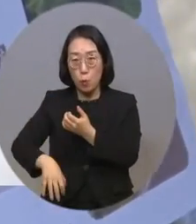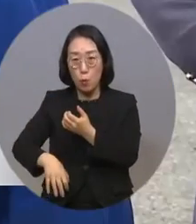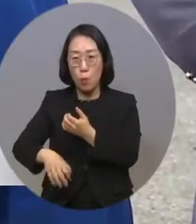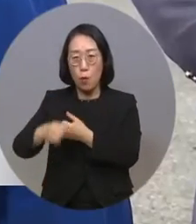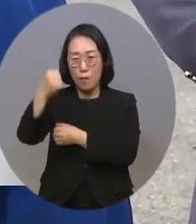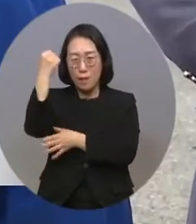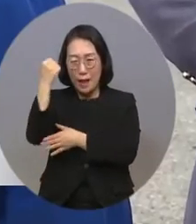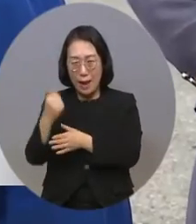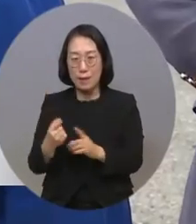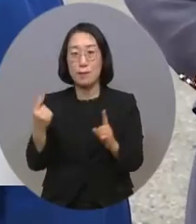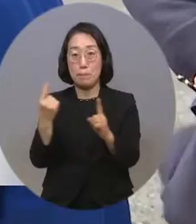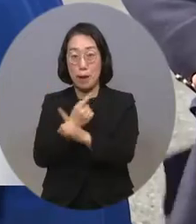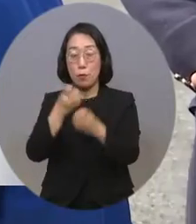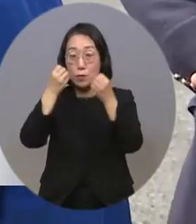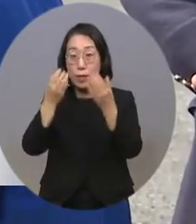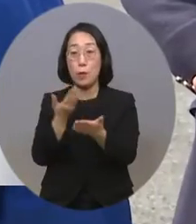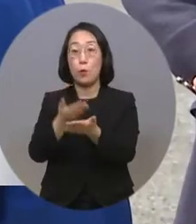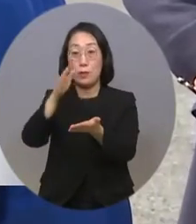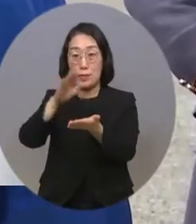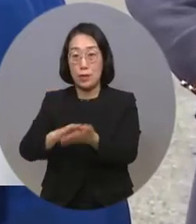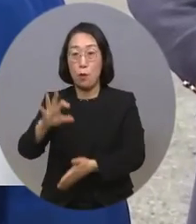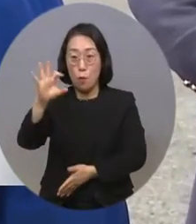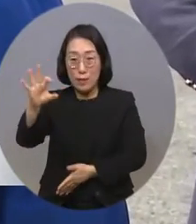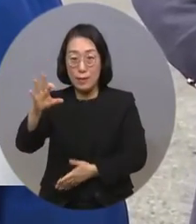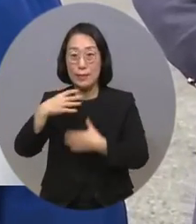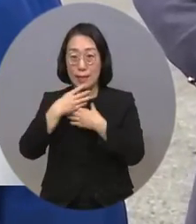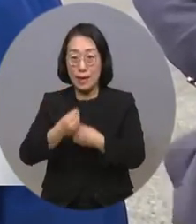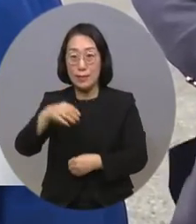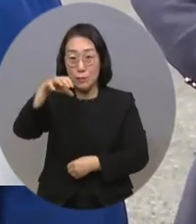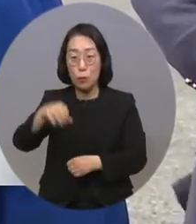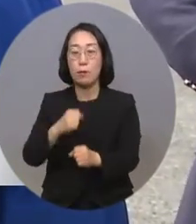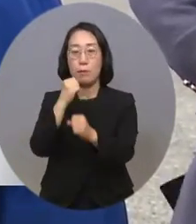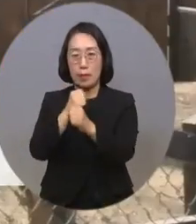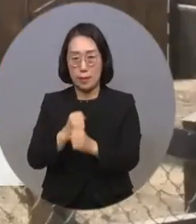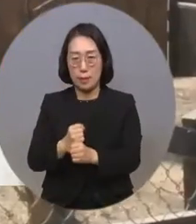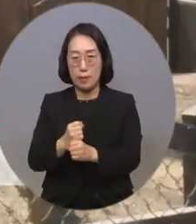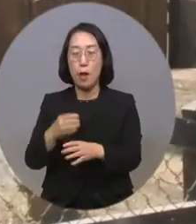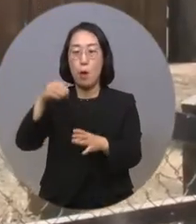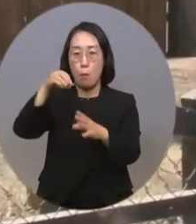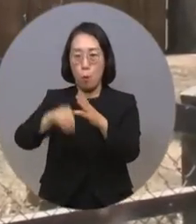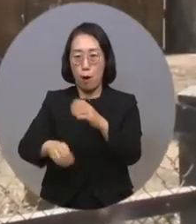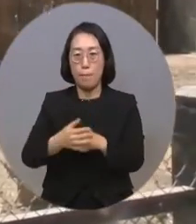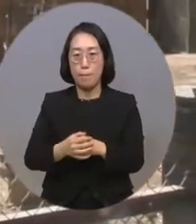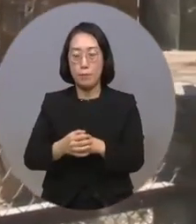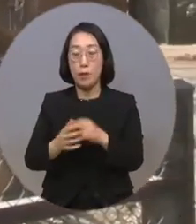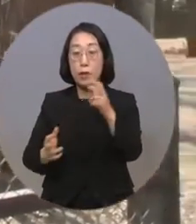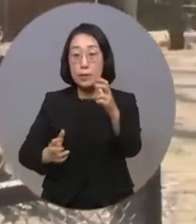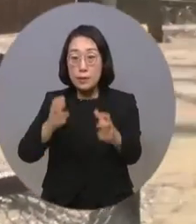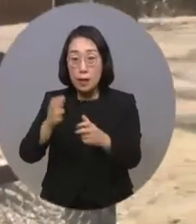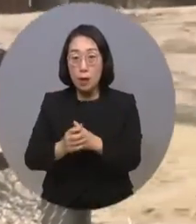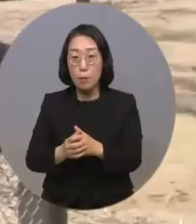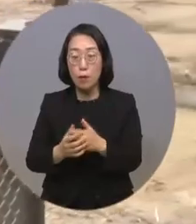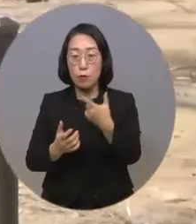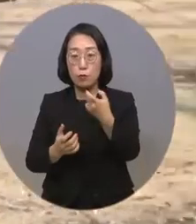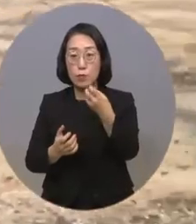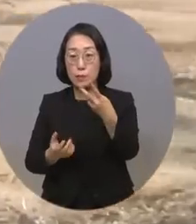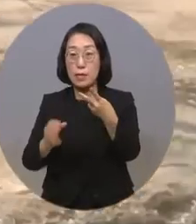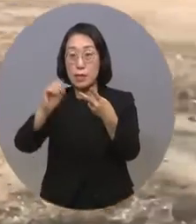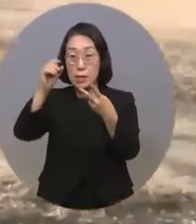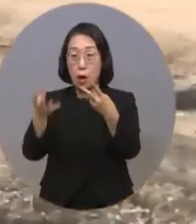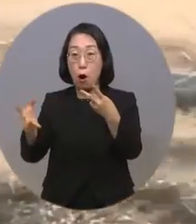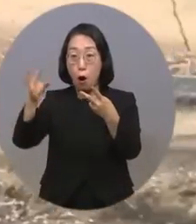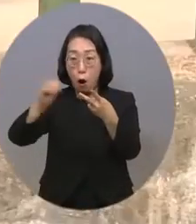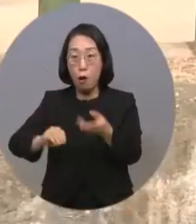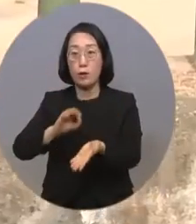시설 개선, 국민안심 공중화장실 신축 사업이 포함되어 있습니다. 조성 사업에는 총 62억 원이